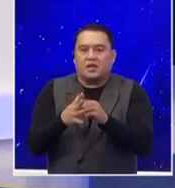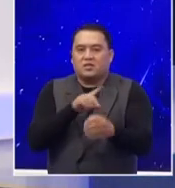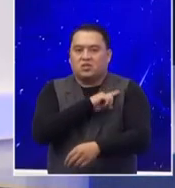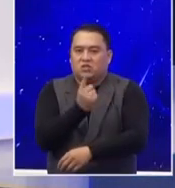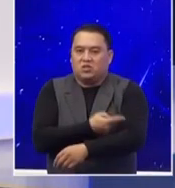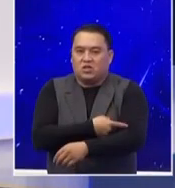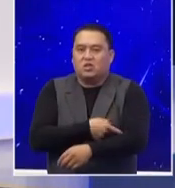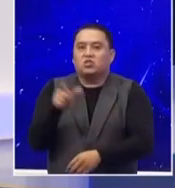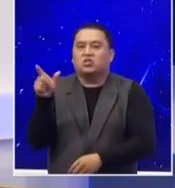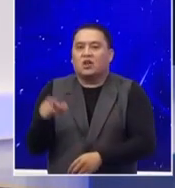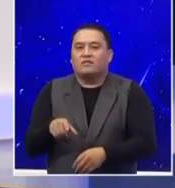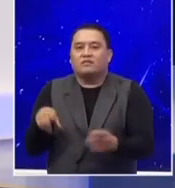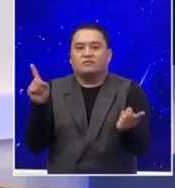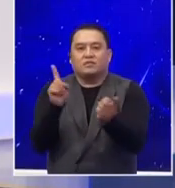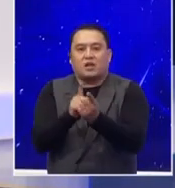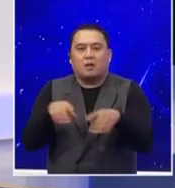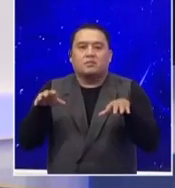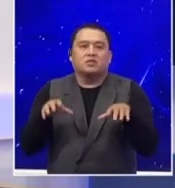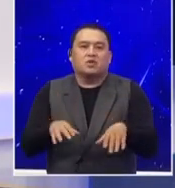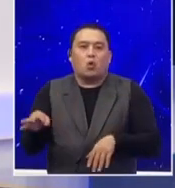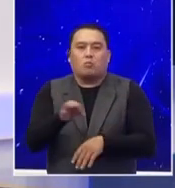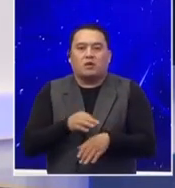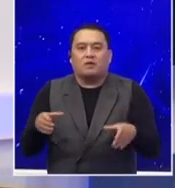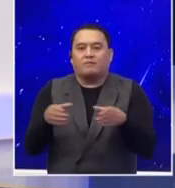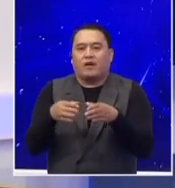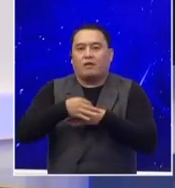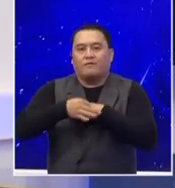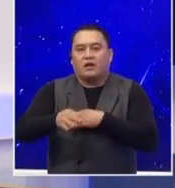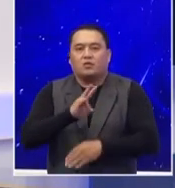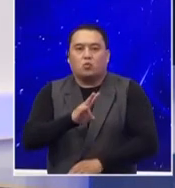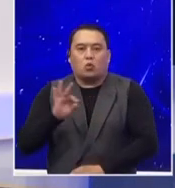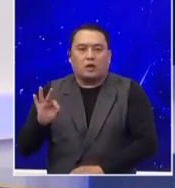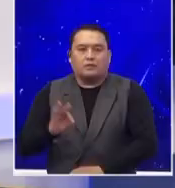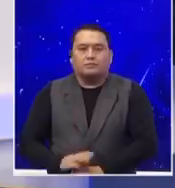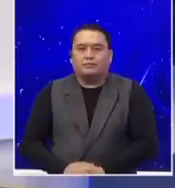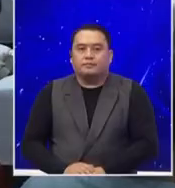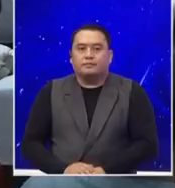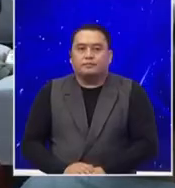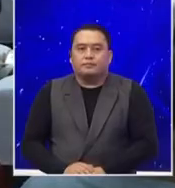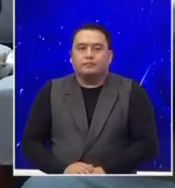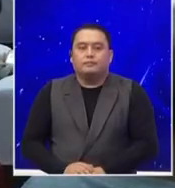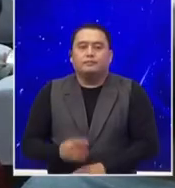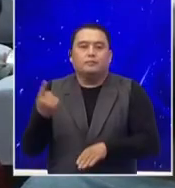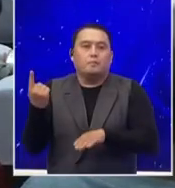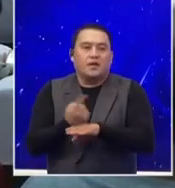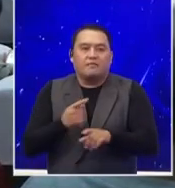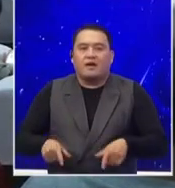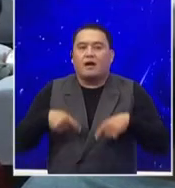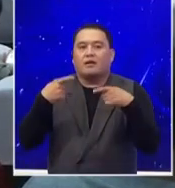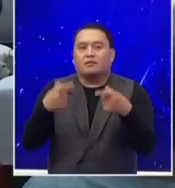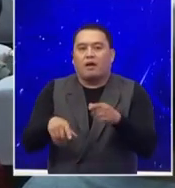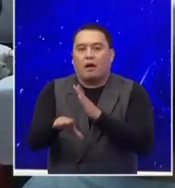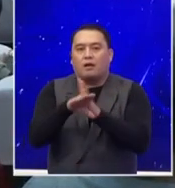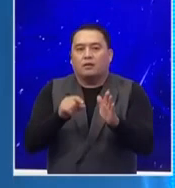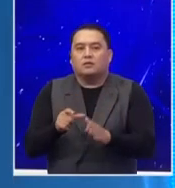сильнейшими кандидатами региона встретился председатель областного филиала партии. Первый этап праймериз для